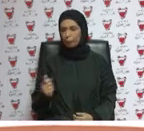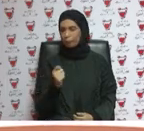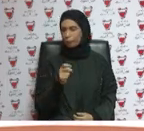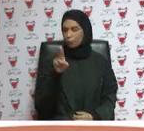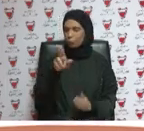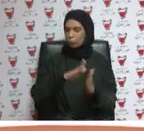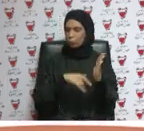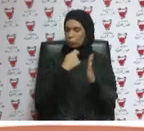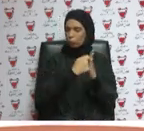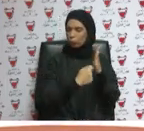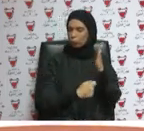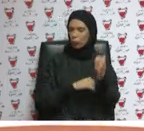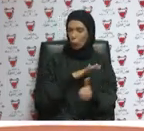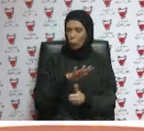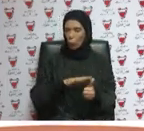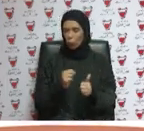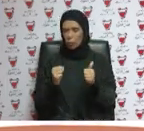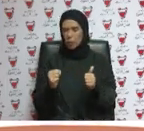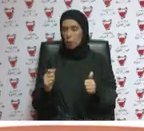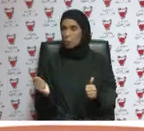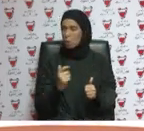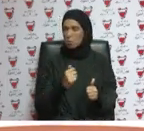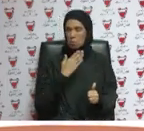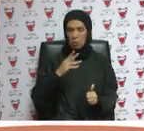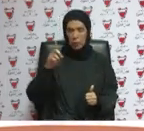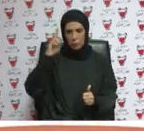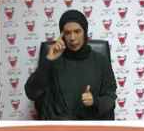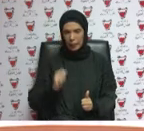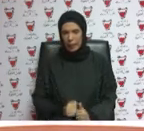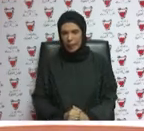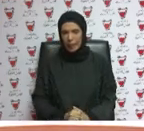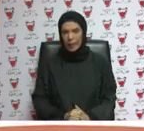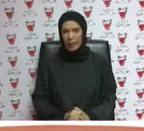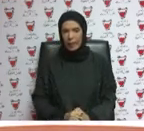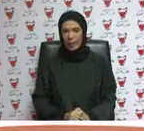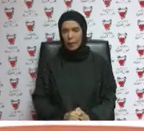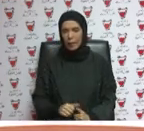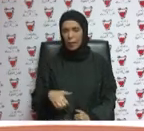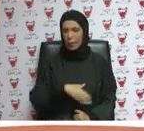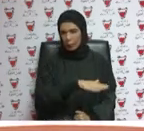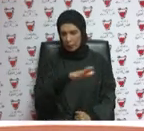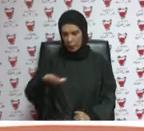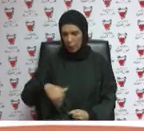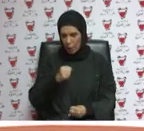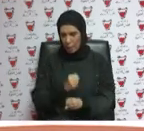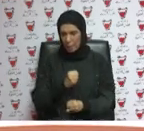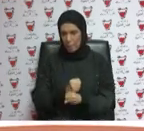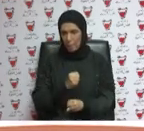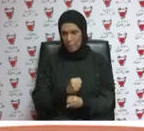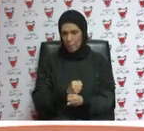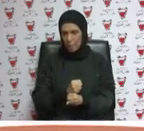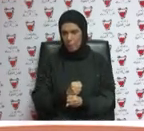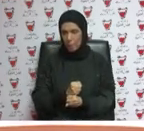هذا التقرير في ظل هذه الظروف. قالها الشيخ سلمان بن خليفة أن الكل من يعمل في هذه